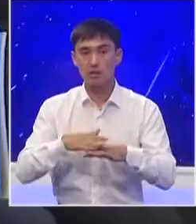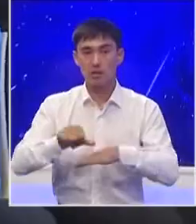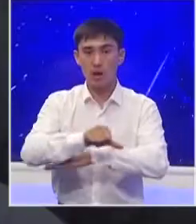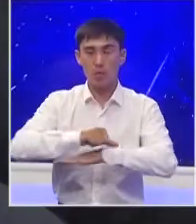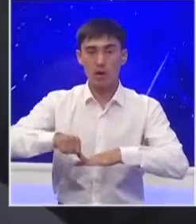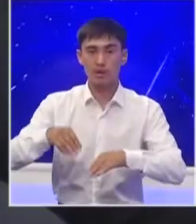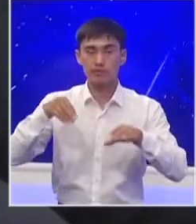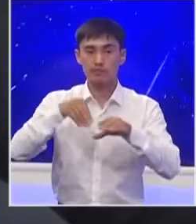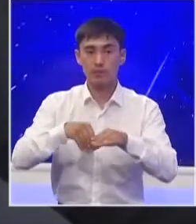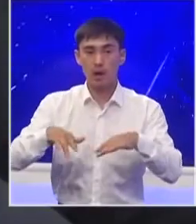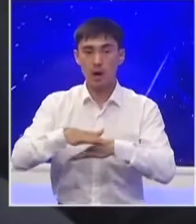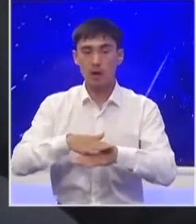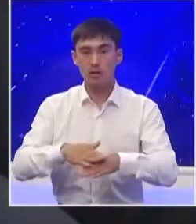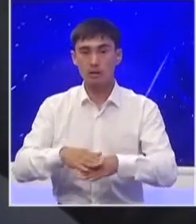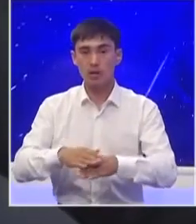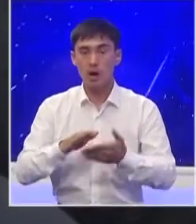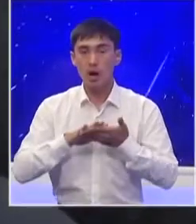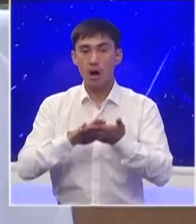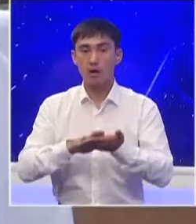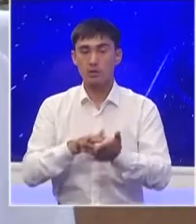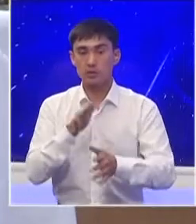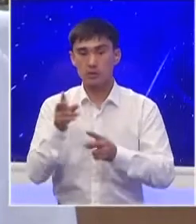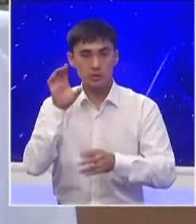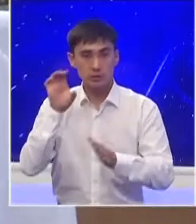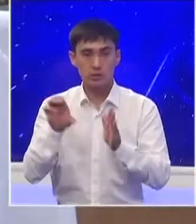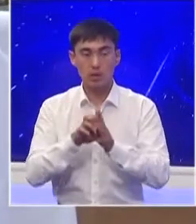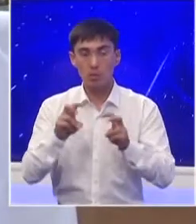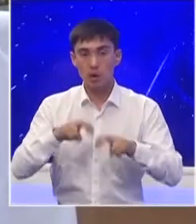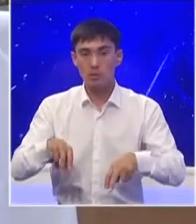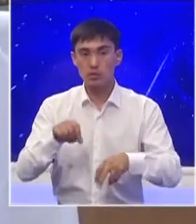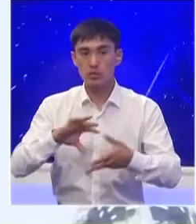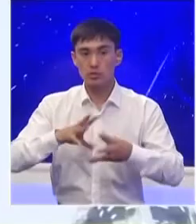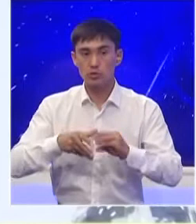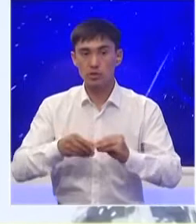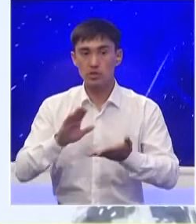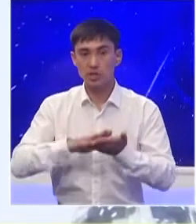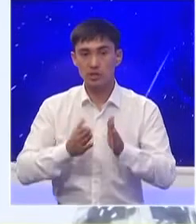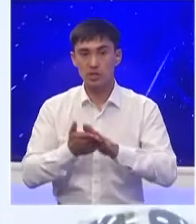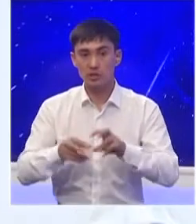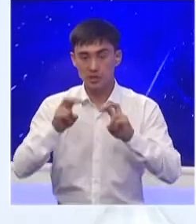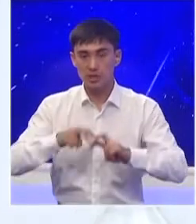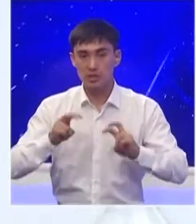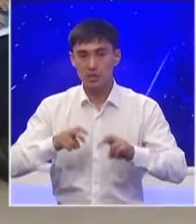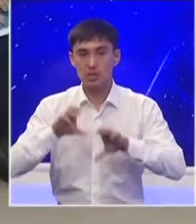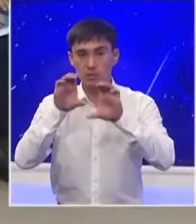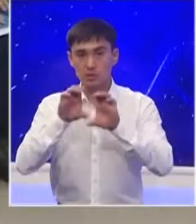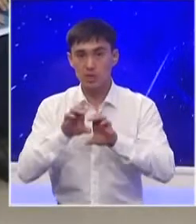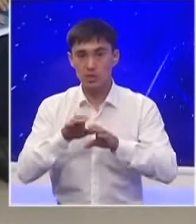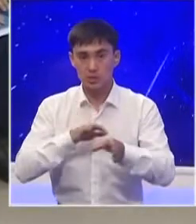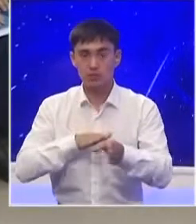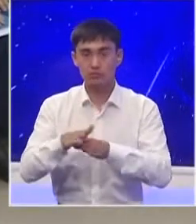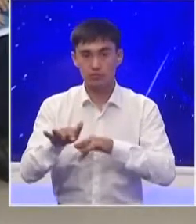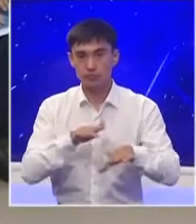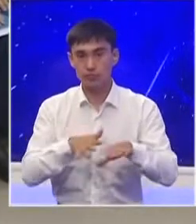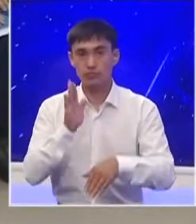топ халықтың талап арыздарын тыңдады. Мән-жайды тыңдаған комиссия мүшелері жағдайдың егжей-тегжейлі тексеріліп, заң шеңберінде тиісті